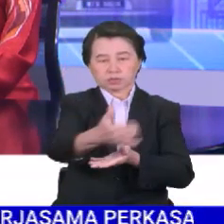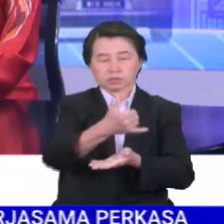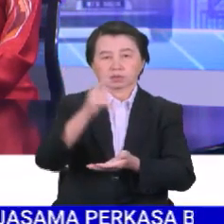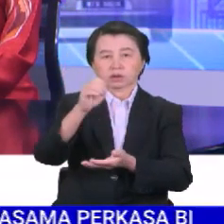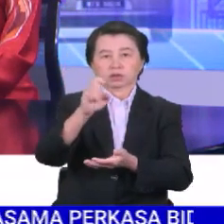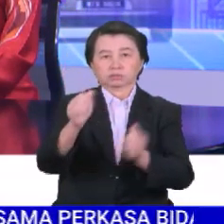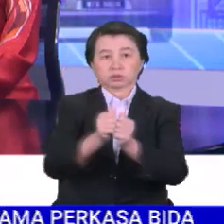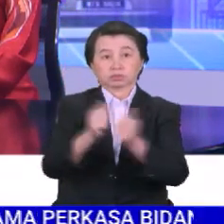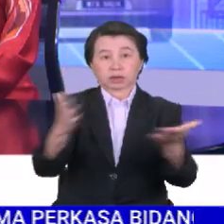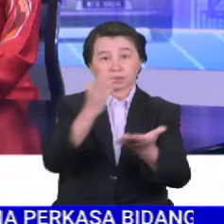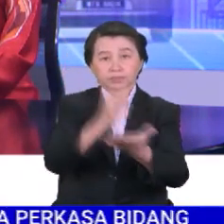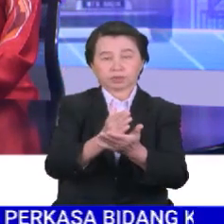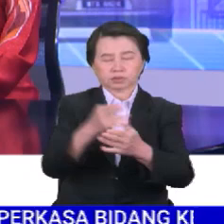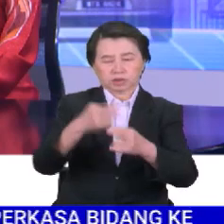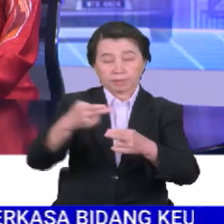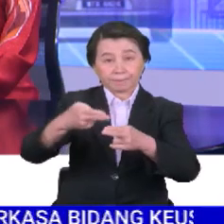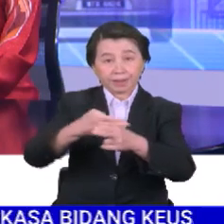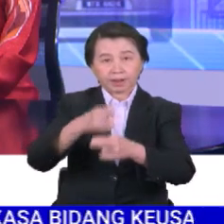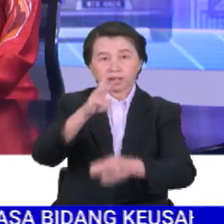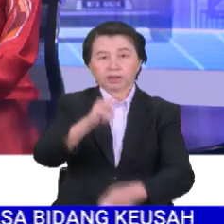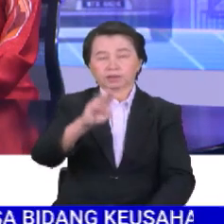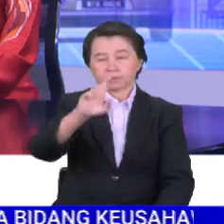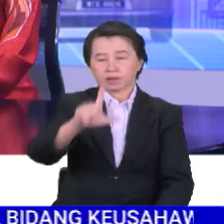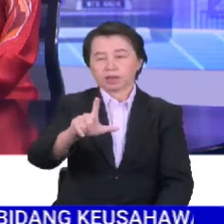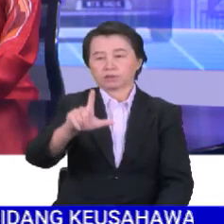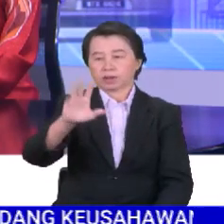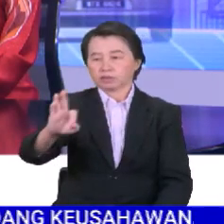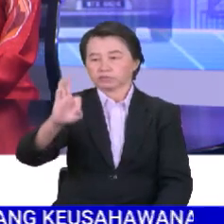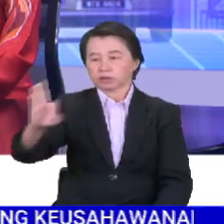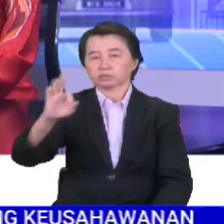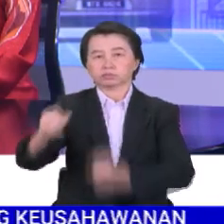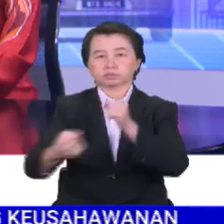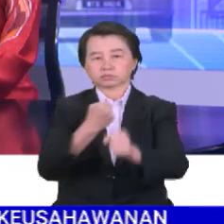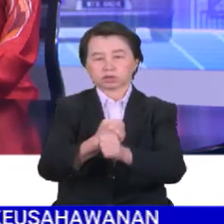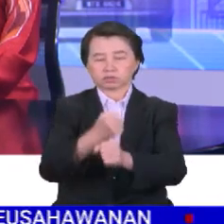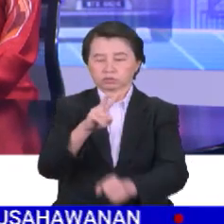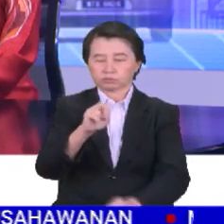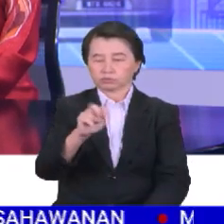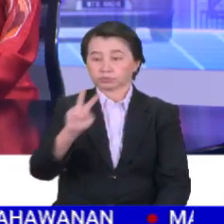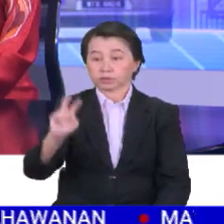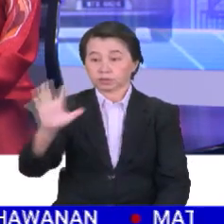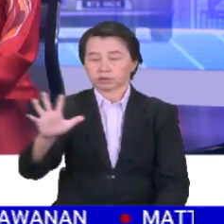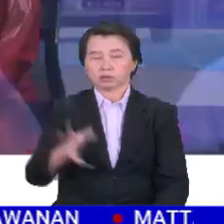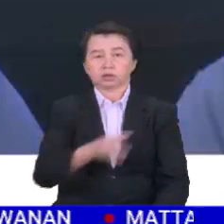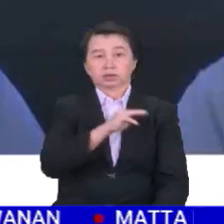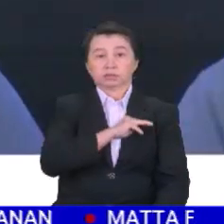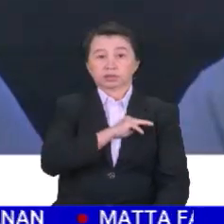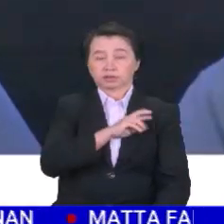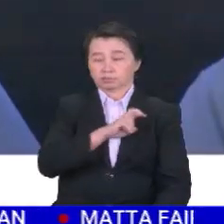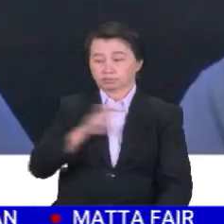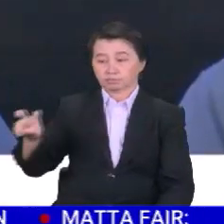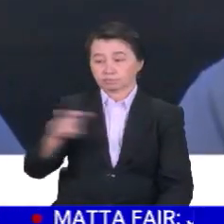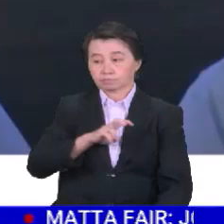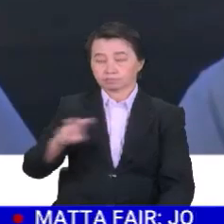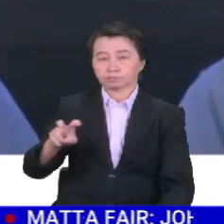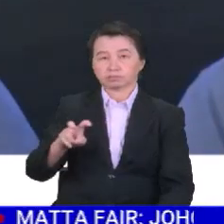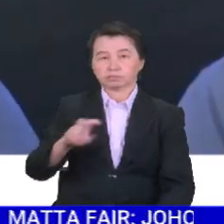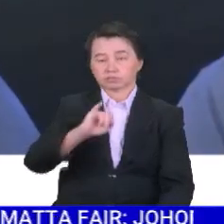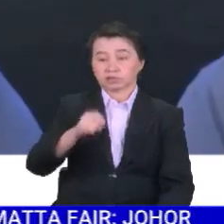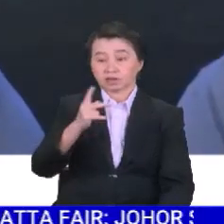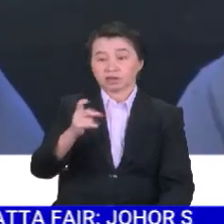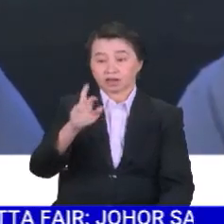tol tanpa henti MLFF menjelang 2025. Menteri Kerja Raya Datuk Seri Alexander Nantalingi